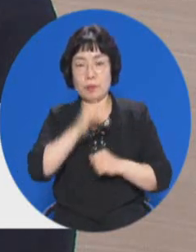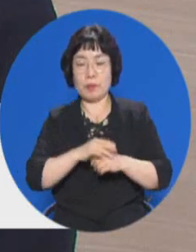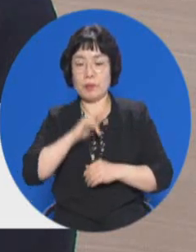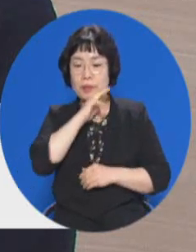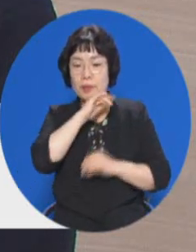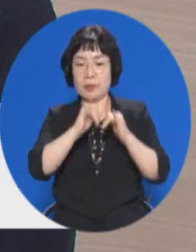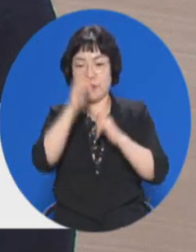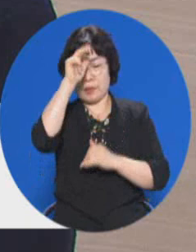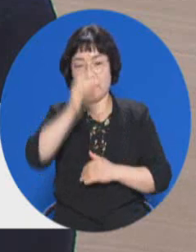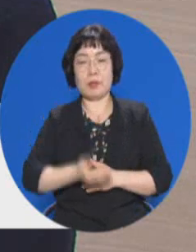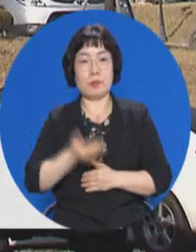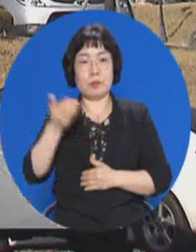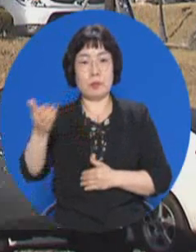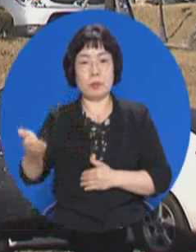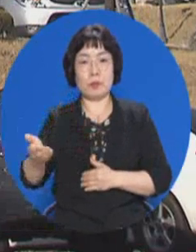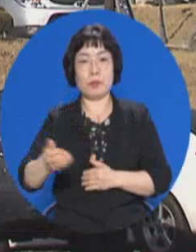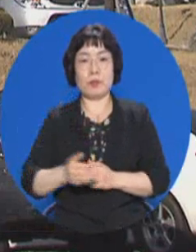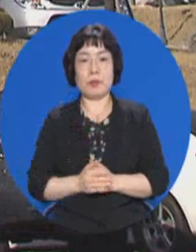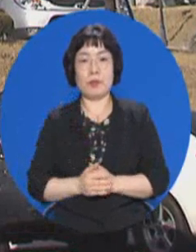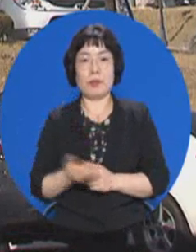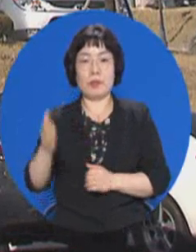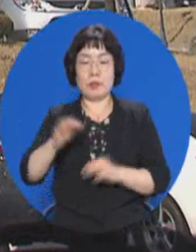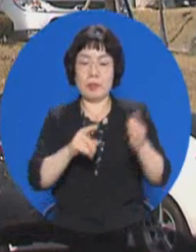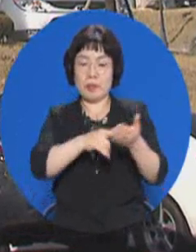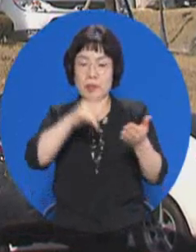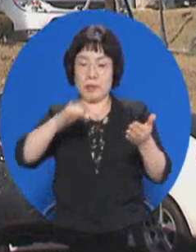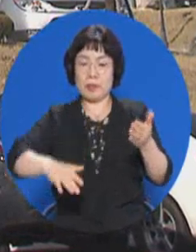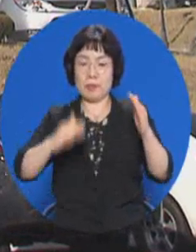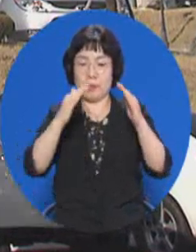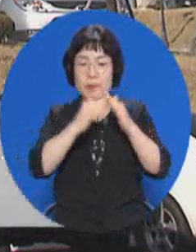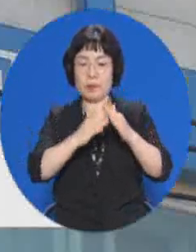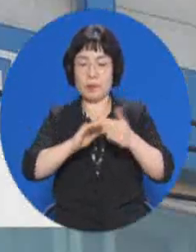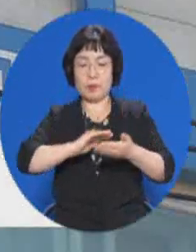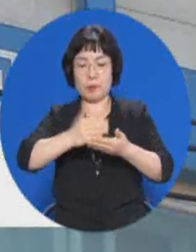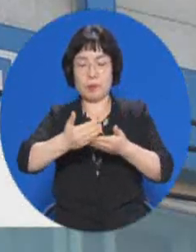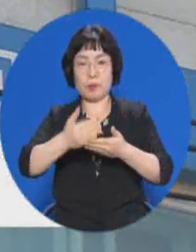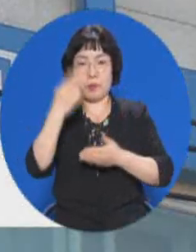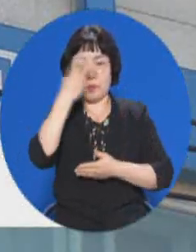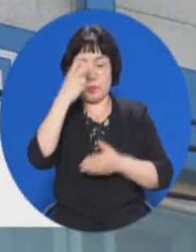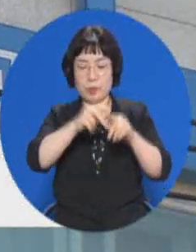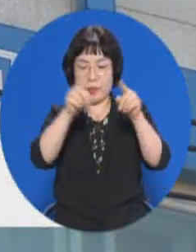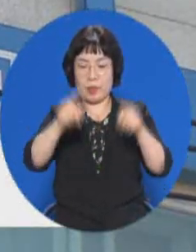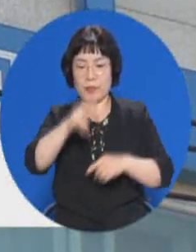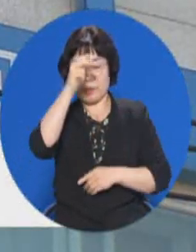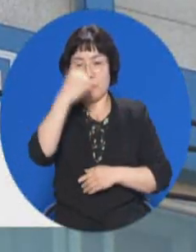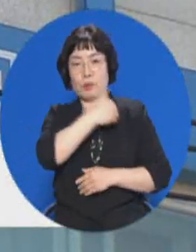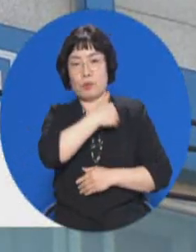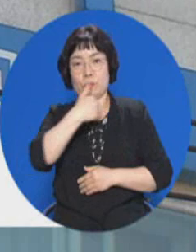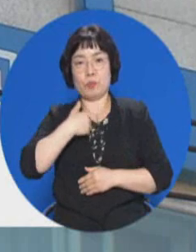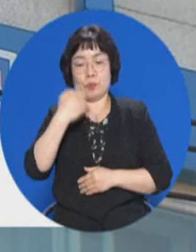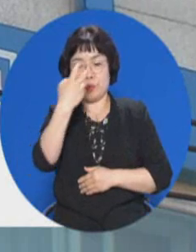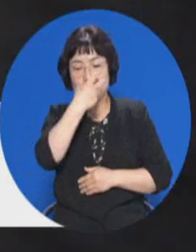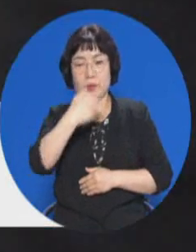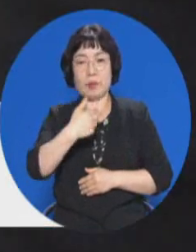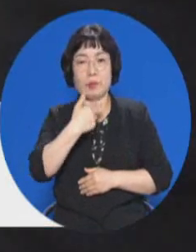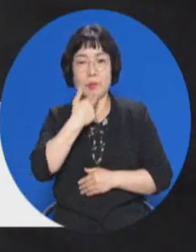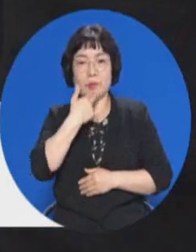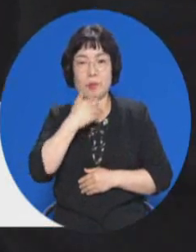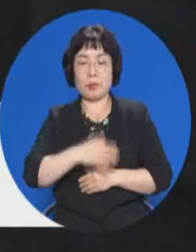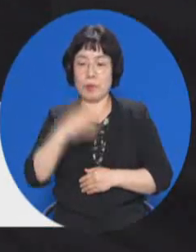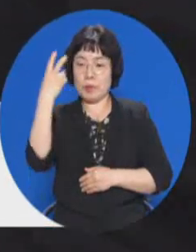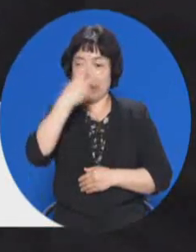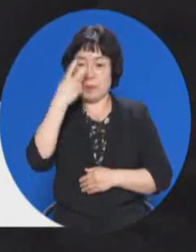자료는 경찰서에다가 의뢰를 해서. 하지만 세무서의 금융거래조사나 경찰의 충분한 수사가 뒷받침되지 않으면